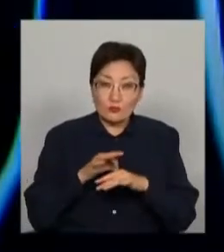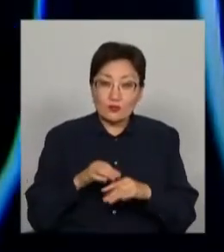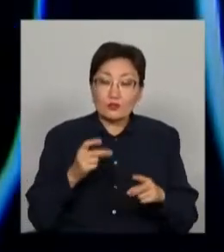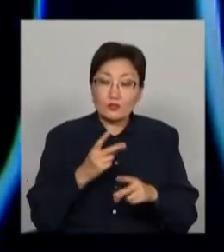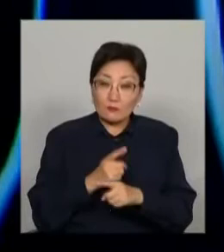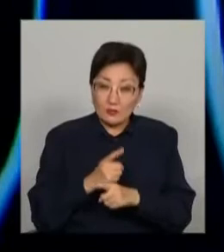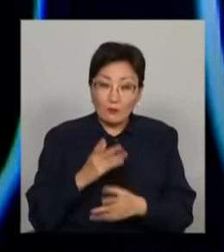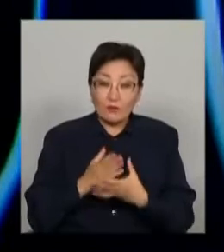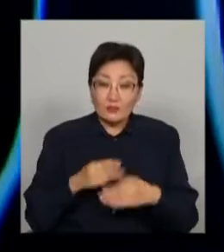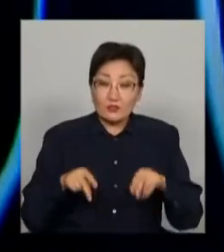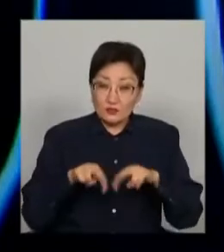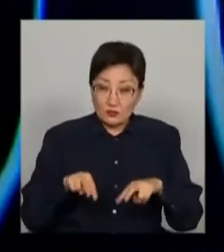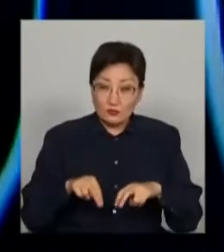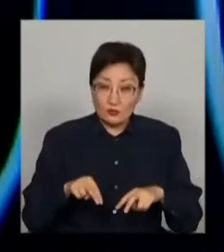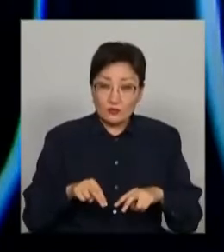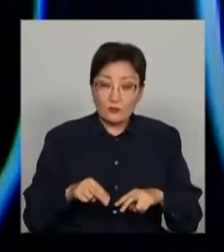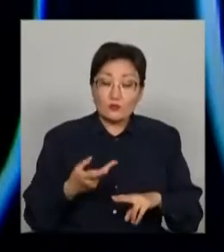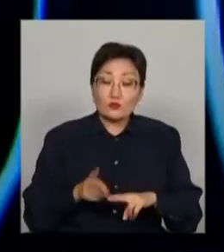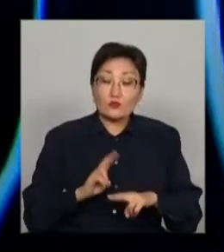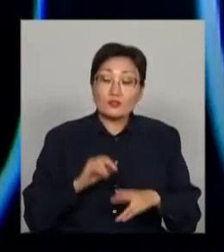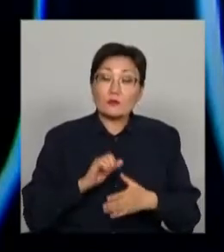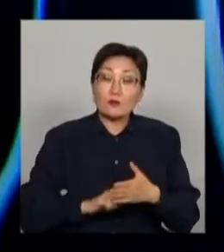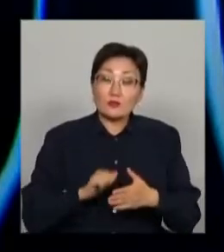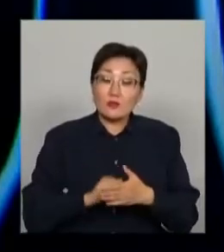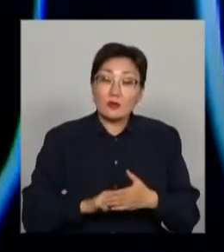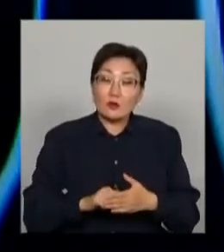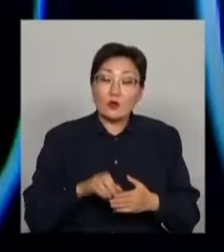Сол себепті біз бөлшек